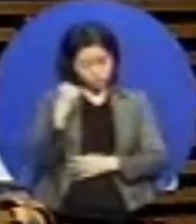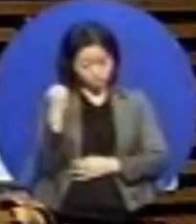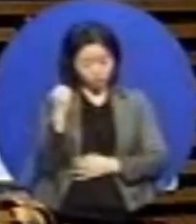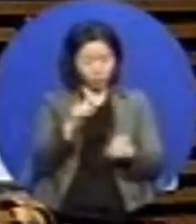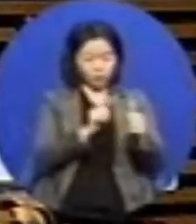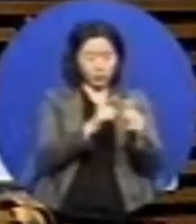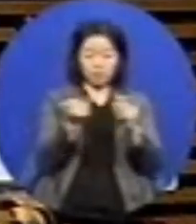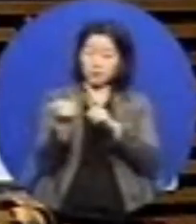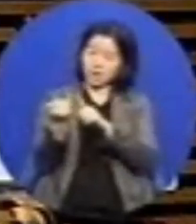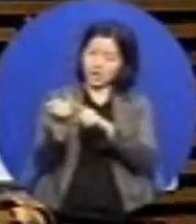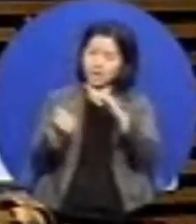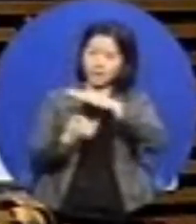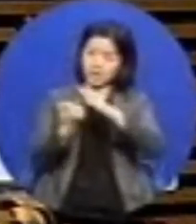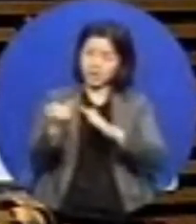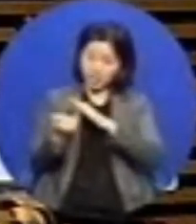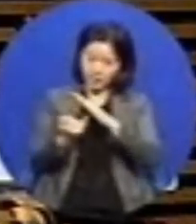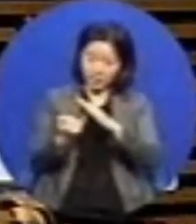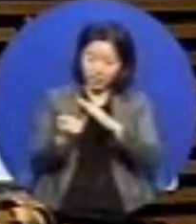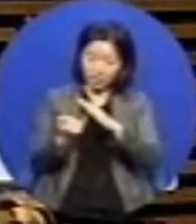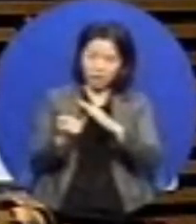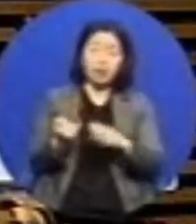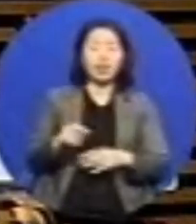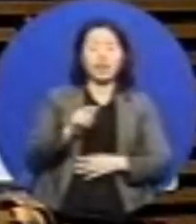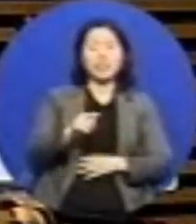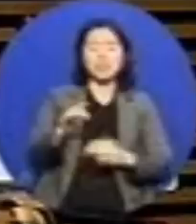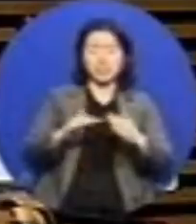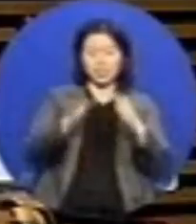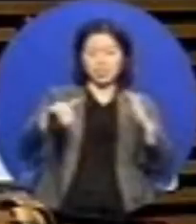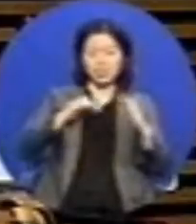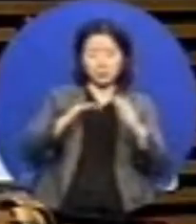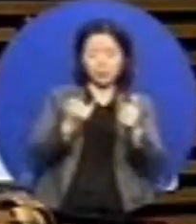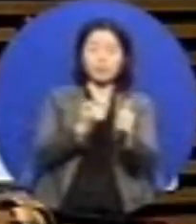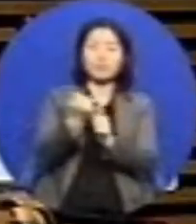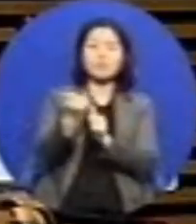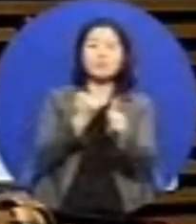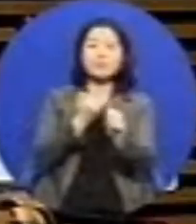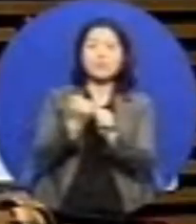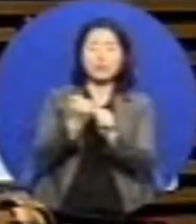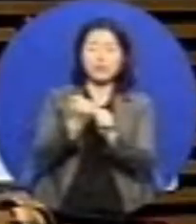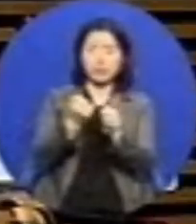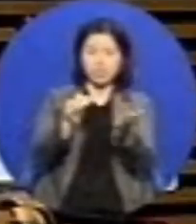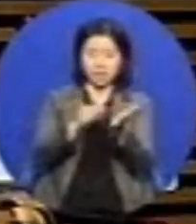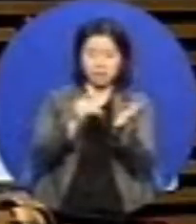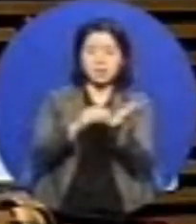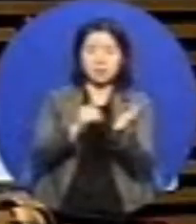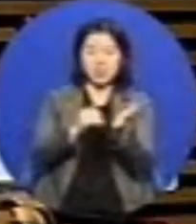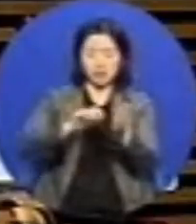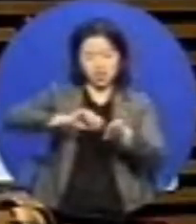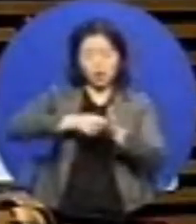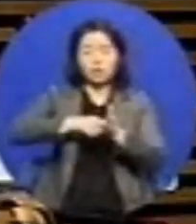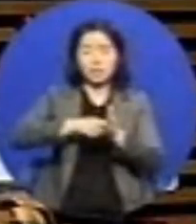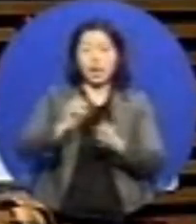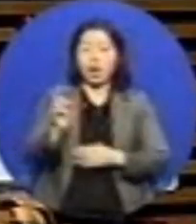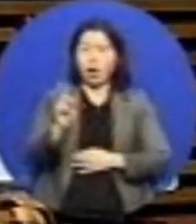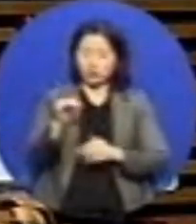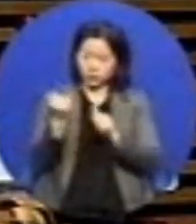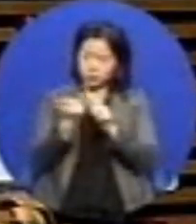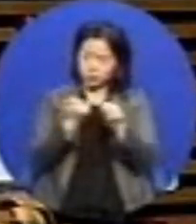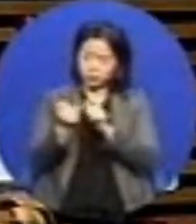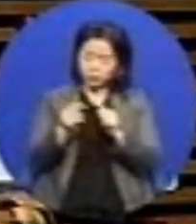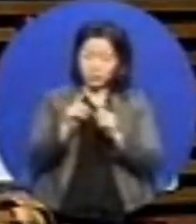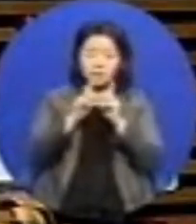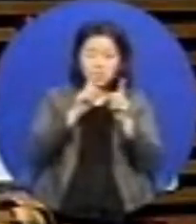사랑하라 이 가정의 부부사이의 행복의 비밀이에요 열쇠입니다 어떤 부부도 이 말씀